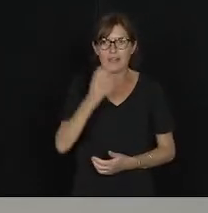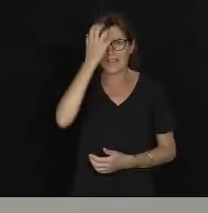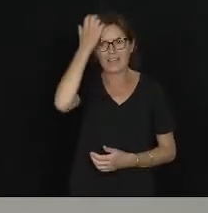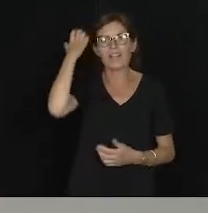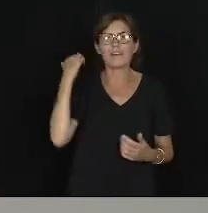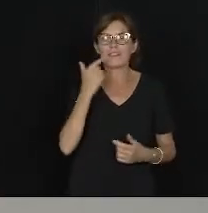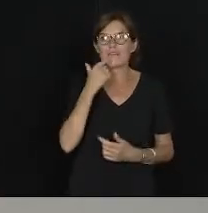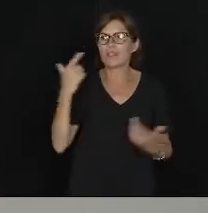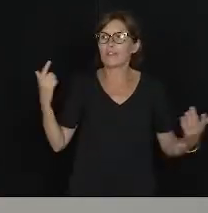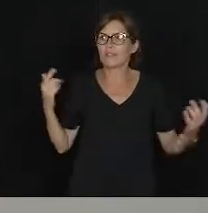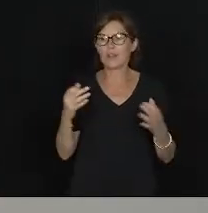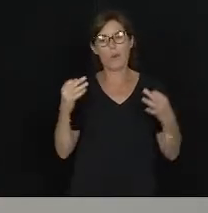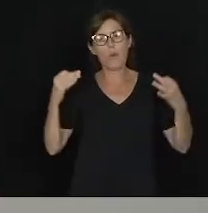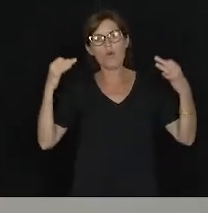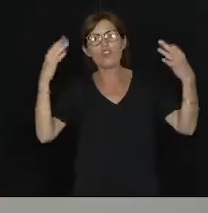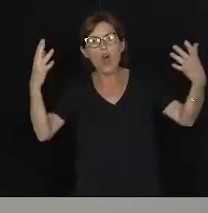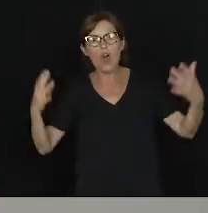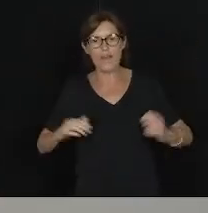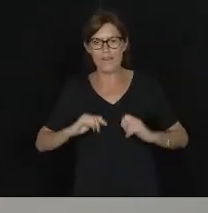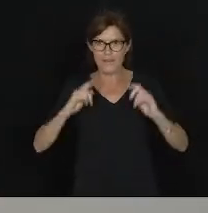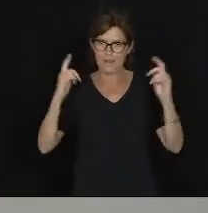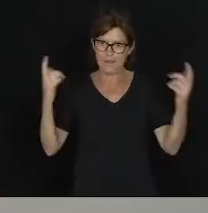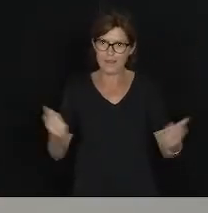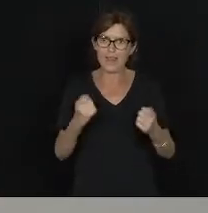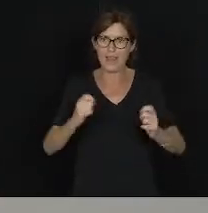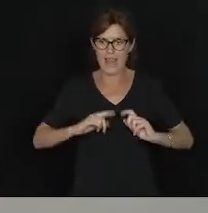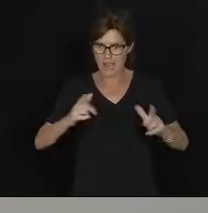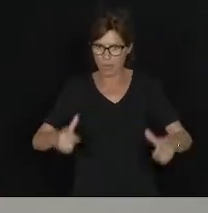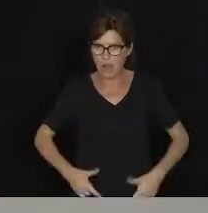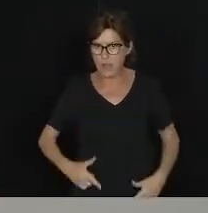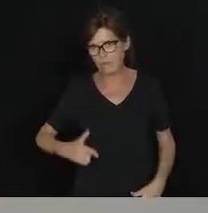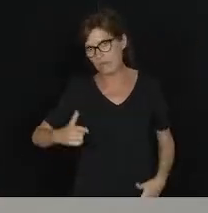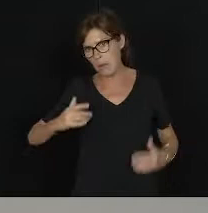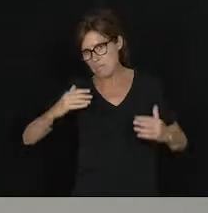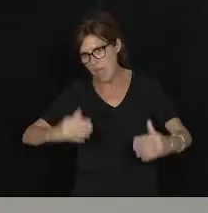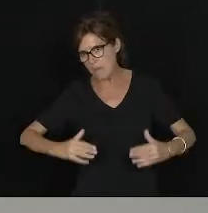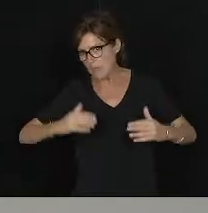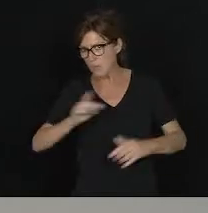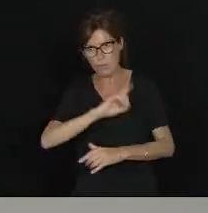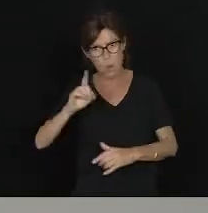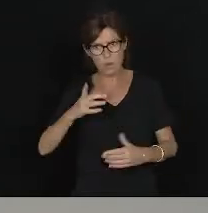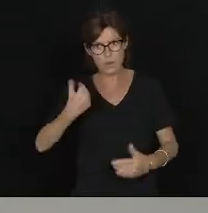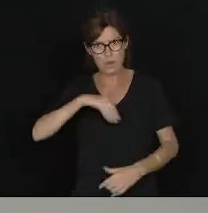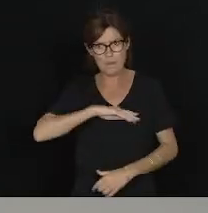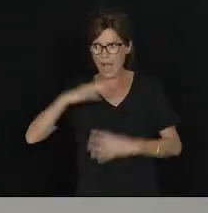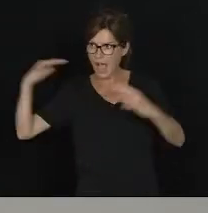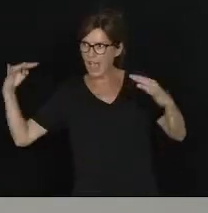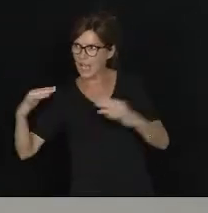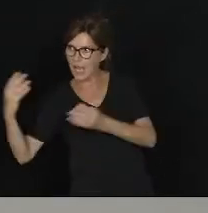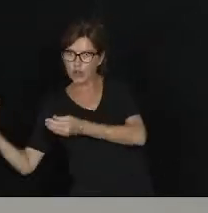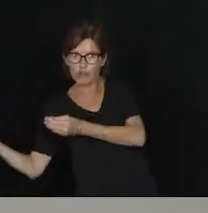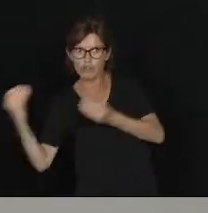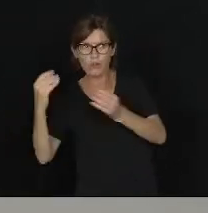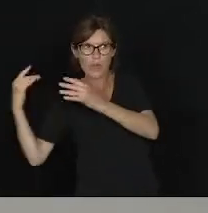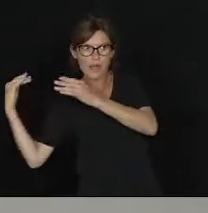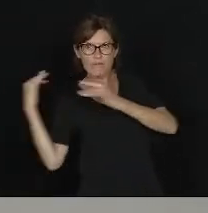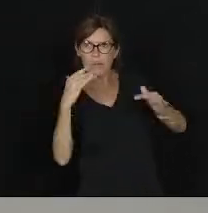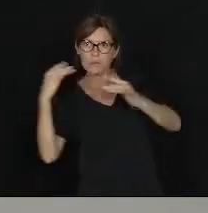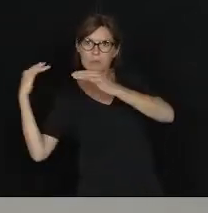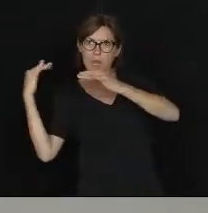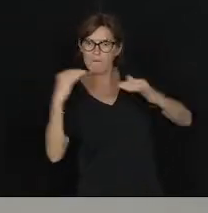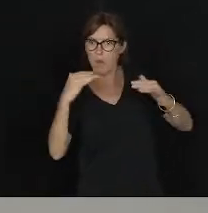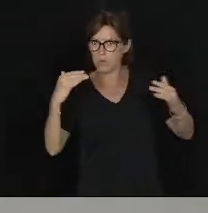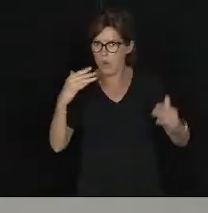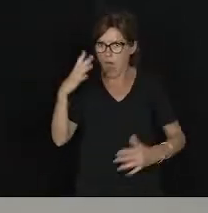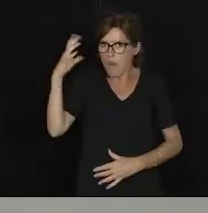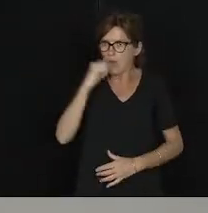des temps éducatifs ordinaires, c'est d'une percussion qu'il s'agit à chaque fois. Hein, percussion qui impose aux temps scolaires présents de n'être plus jamais tout à fait les mêmes